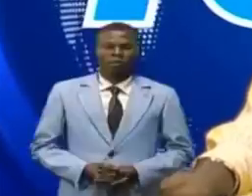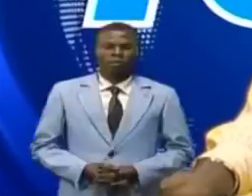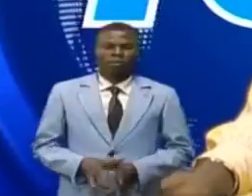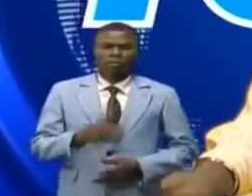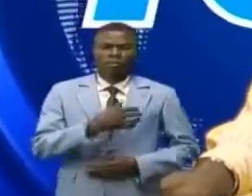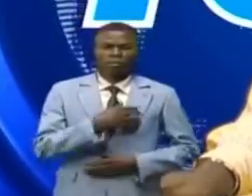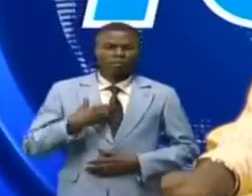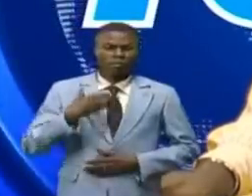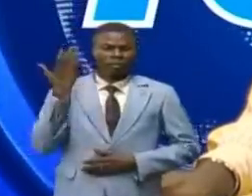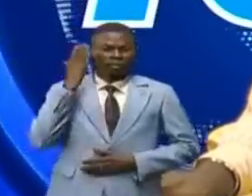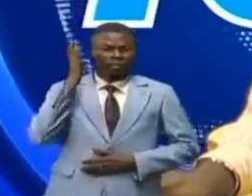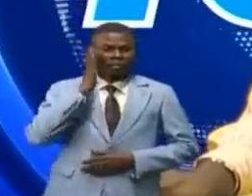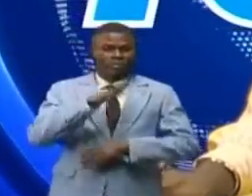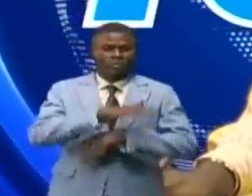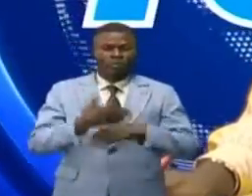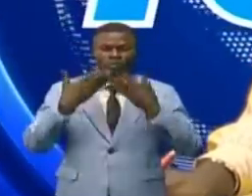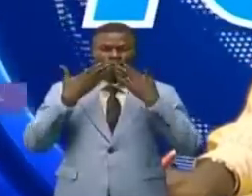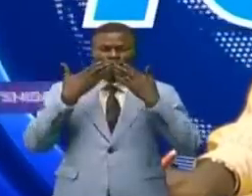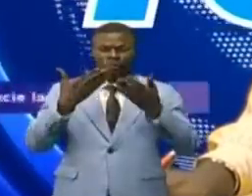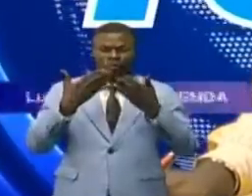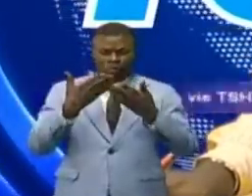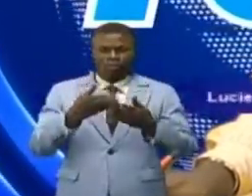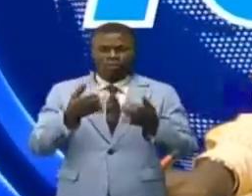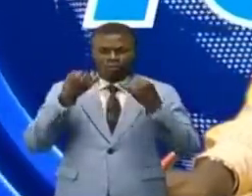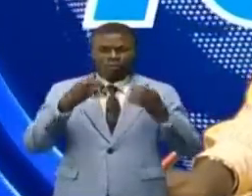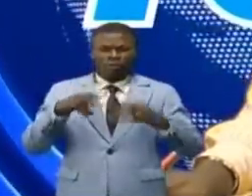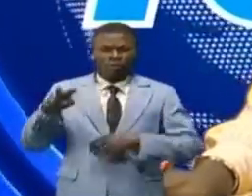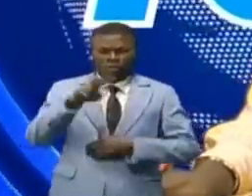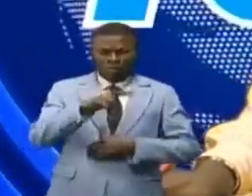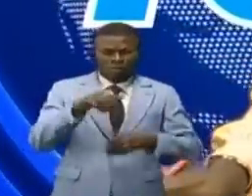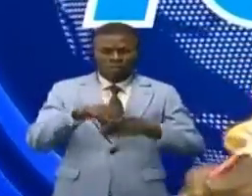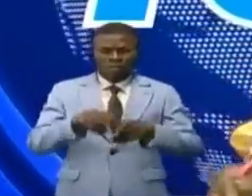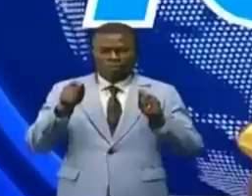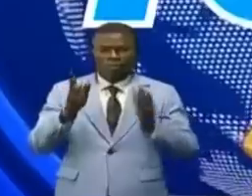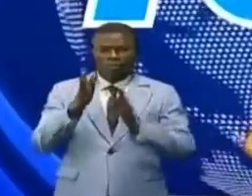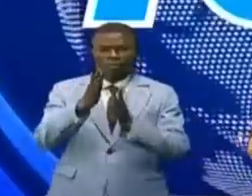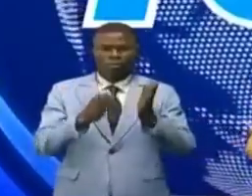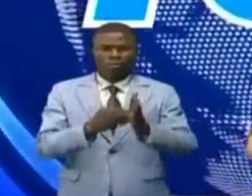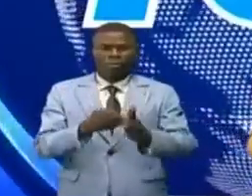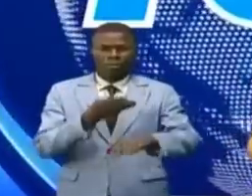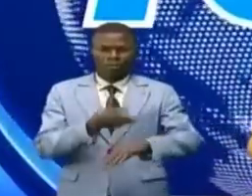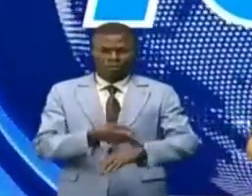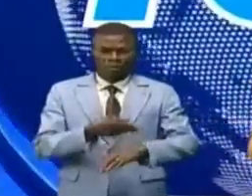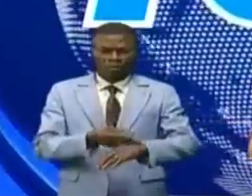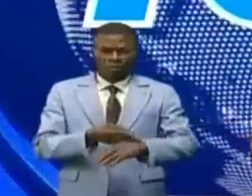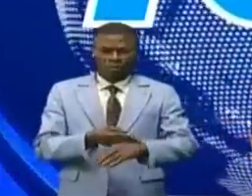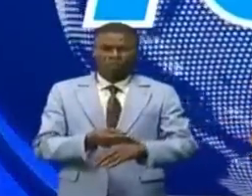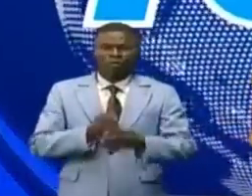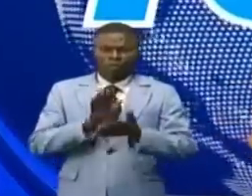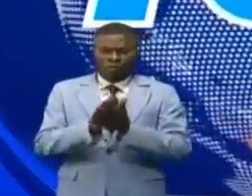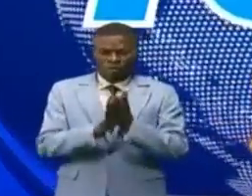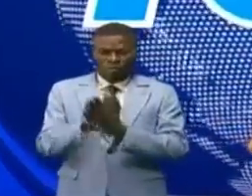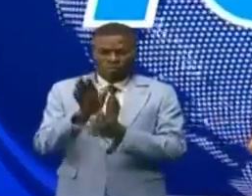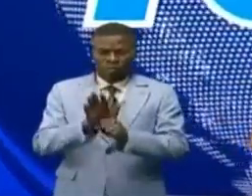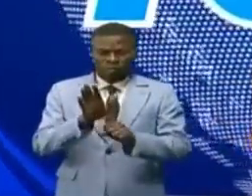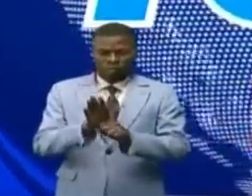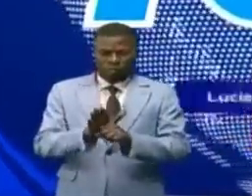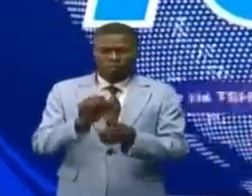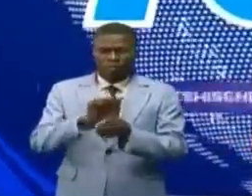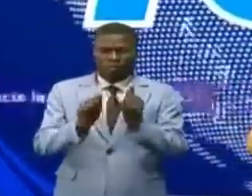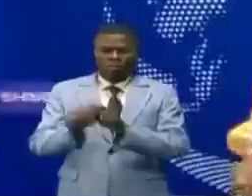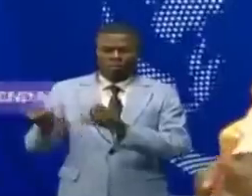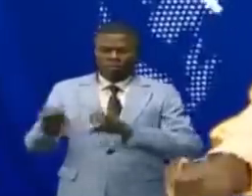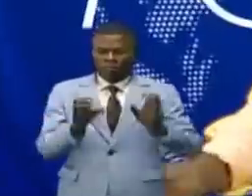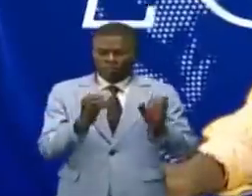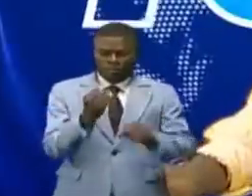madame monsieur bonsoir tous les plaisirs et pour nous de vous informer à travers cette édition des 19h consacrée dans sa grande partie aux